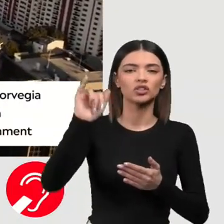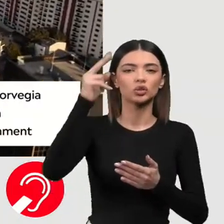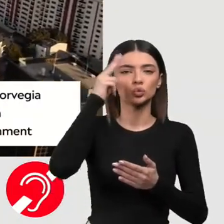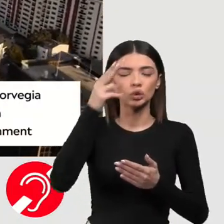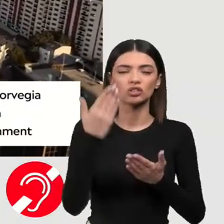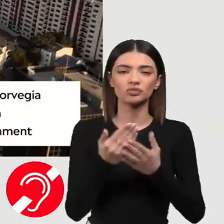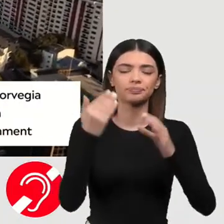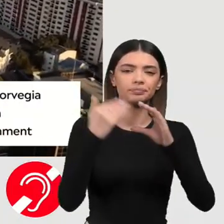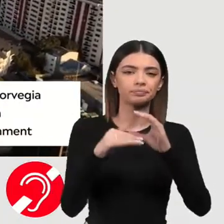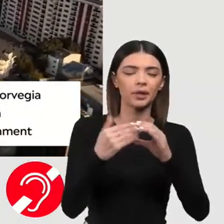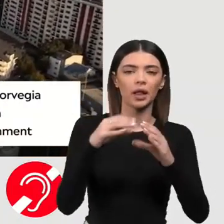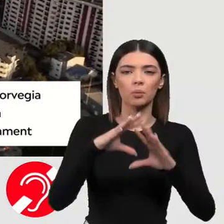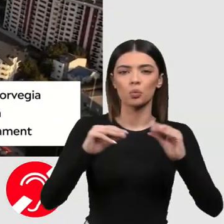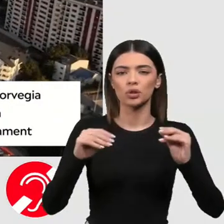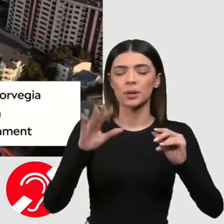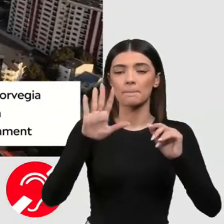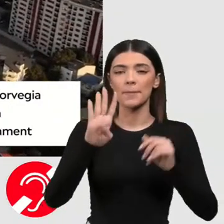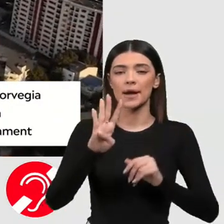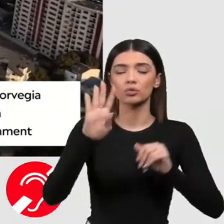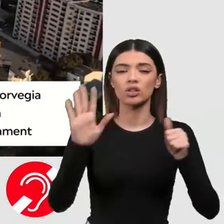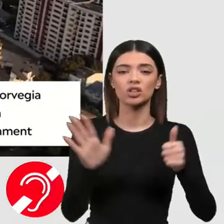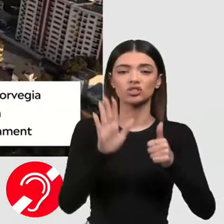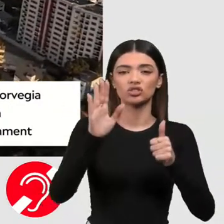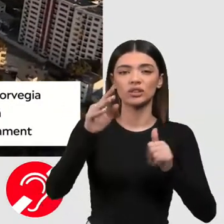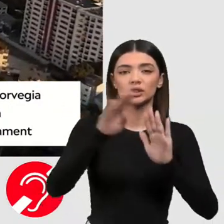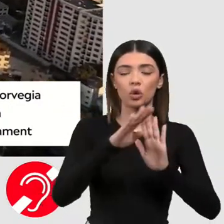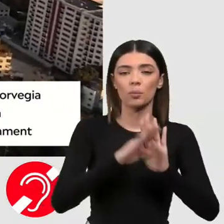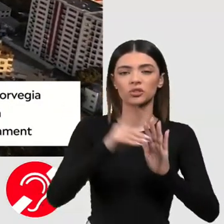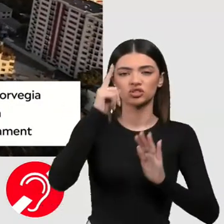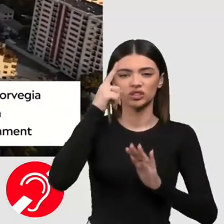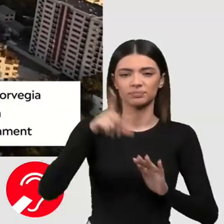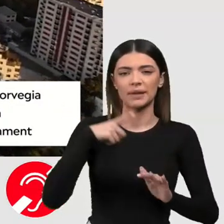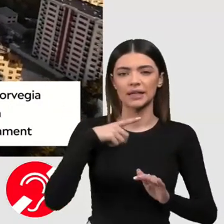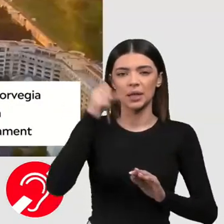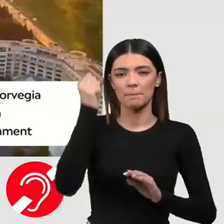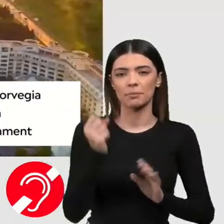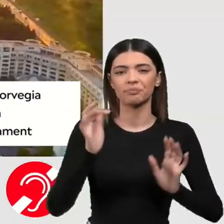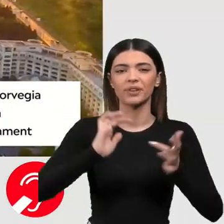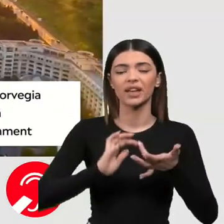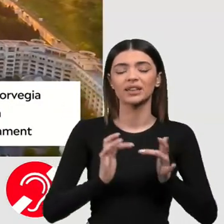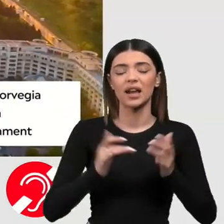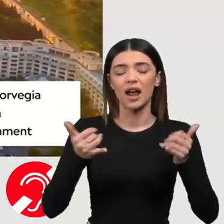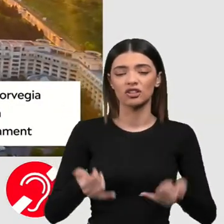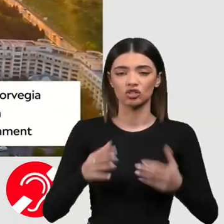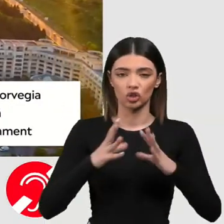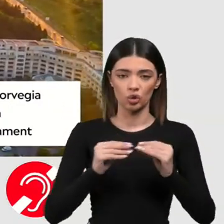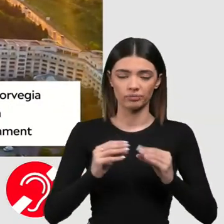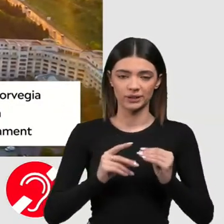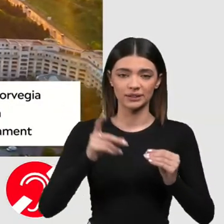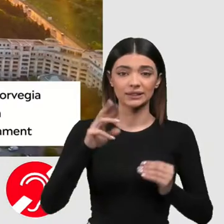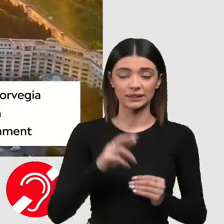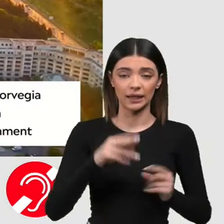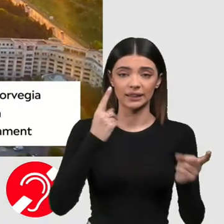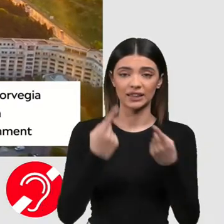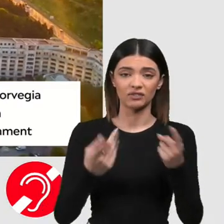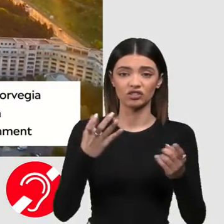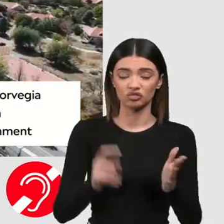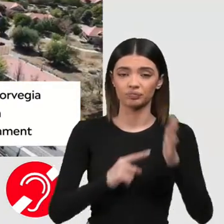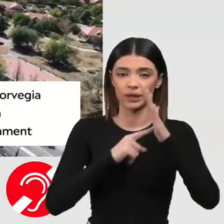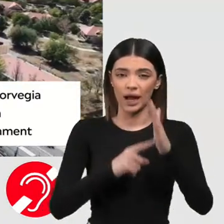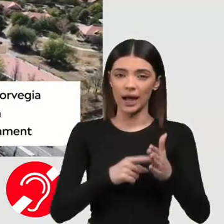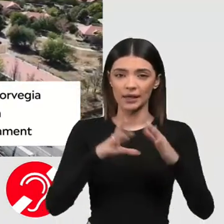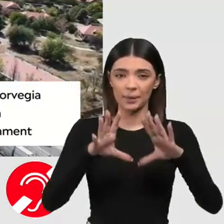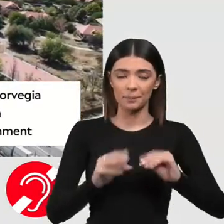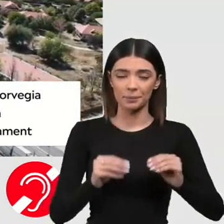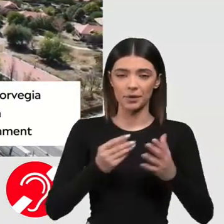comunicații locul 46, știm că stăm foarte prost la capitolul digitalizare. Pe de altă parte, coordonatele care